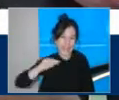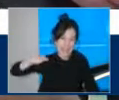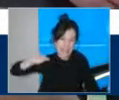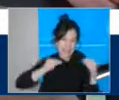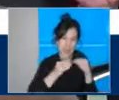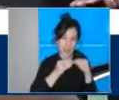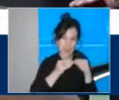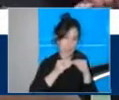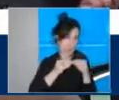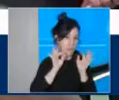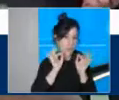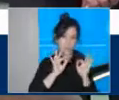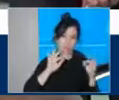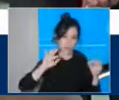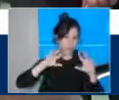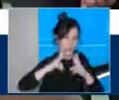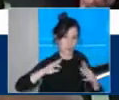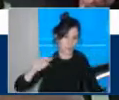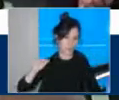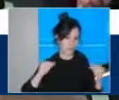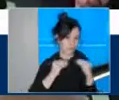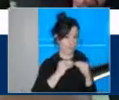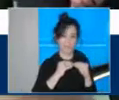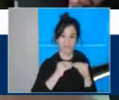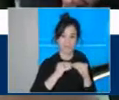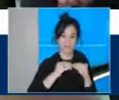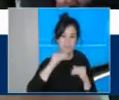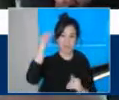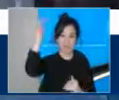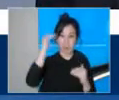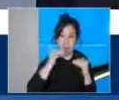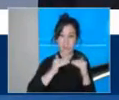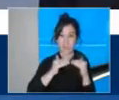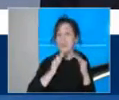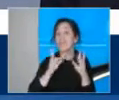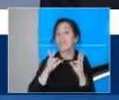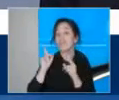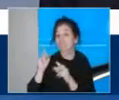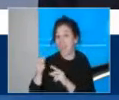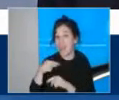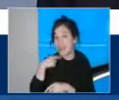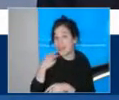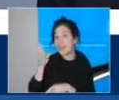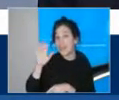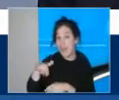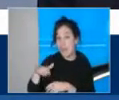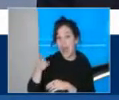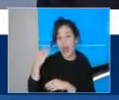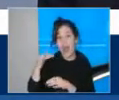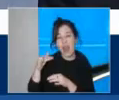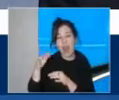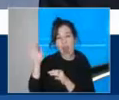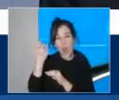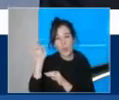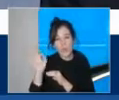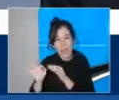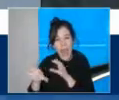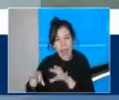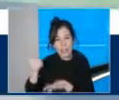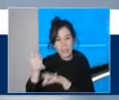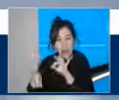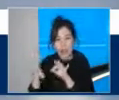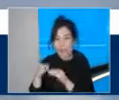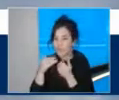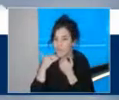בצורה רדיקלית. צמצמה את הפער בצורה רדיקלית, וצריך לומר גם שזה הצבעה הם מאוד נמוכים, וזה משהו שהוא לא כל כך